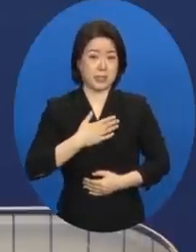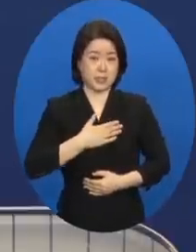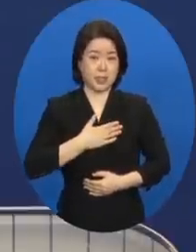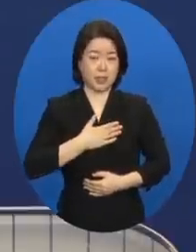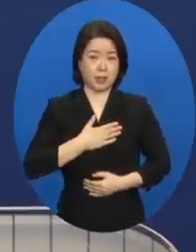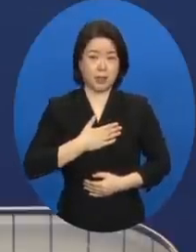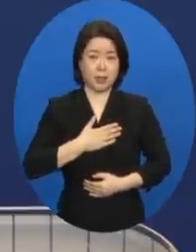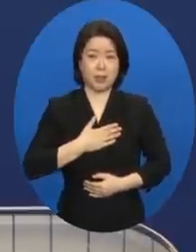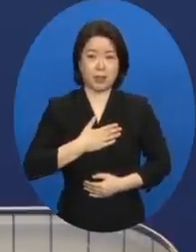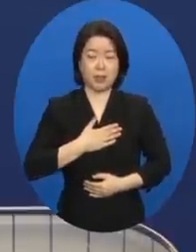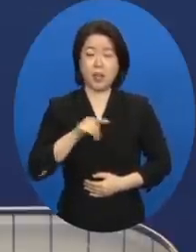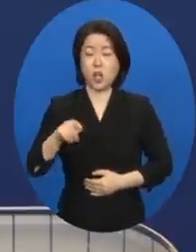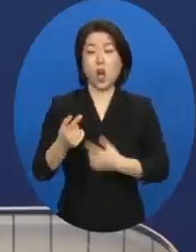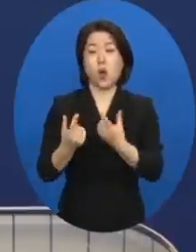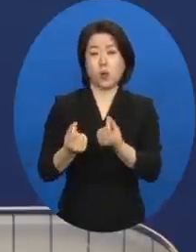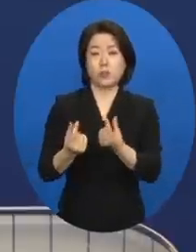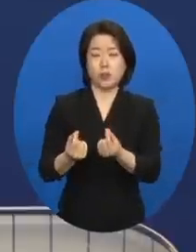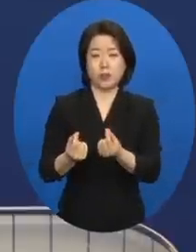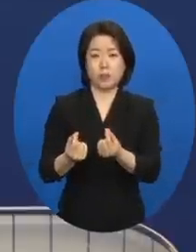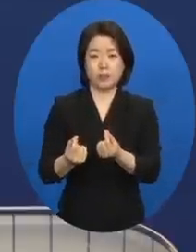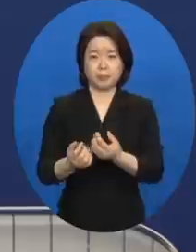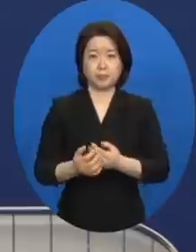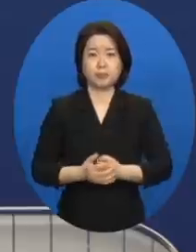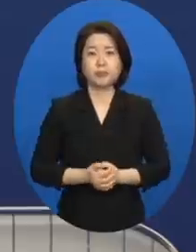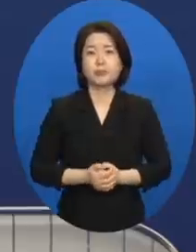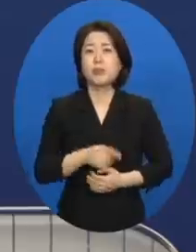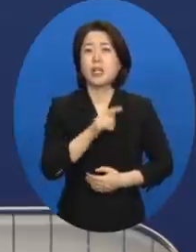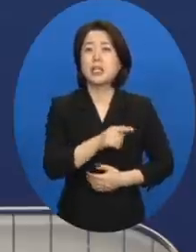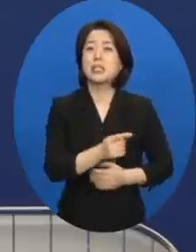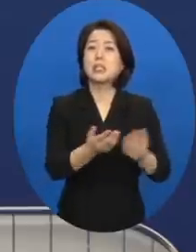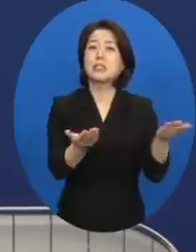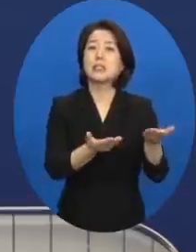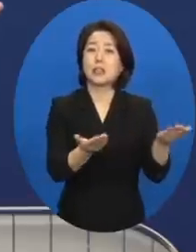제가 그랬듯이 이 사역은